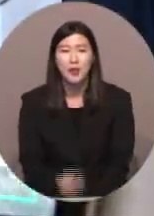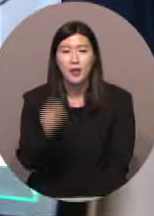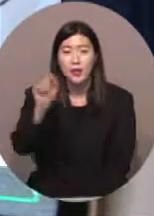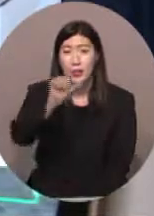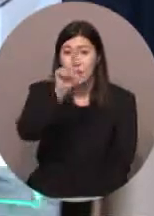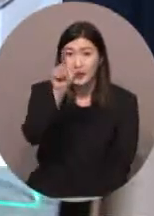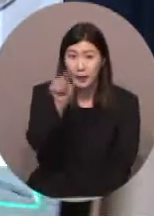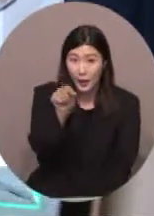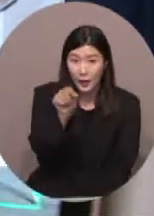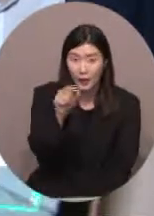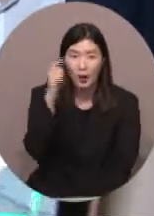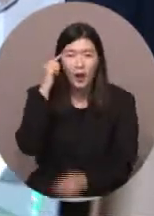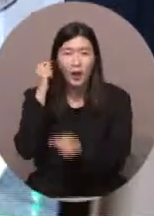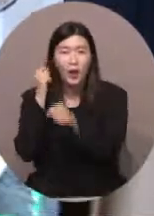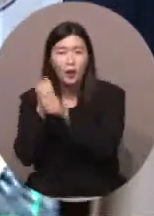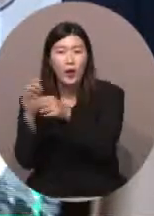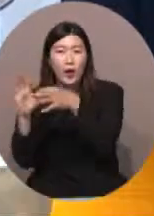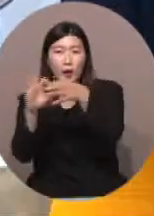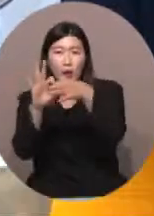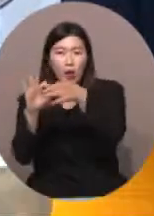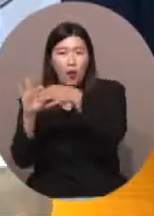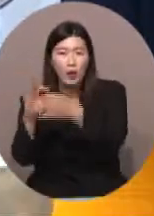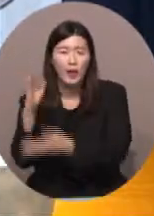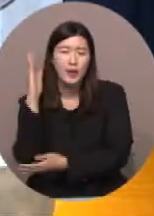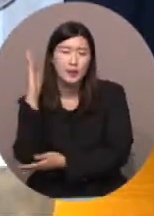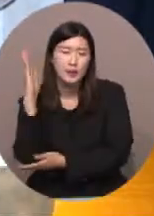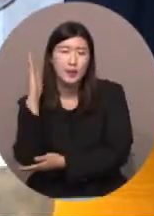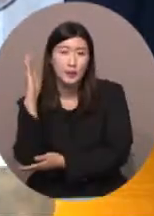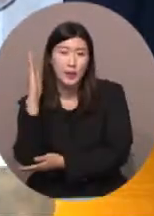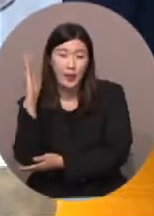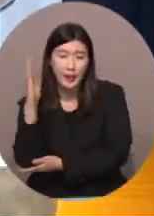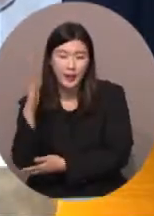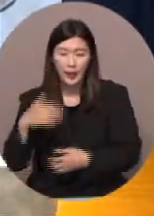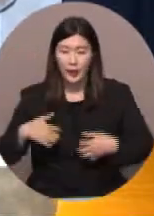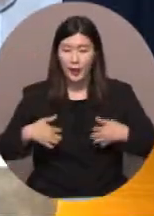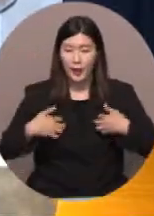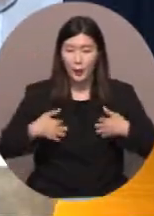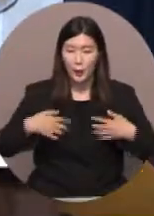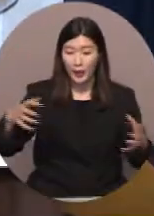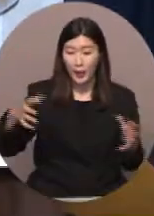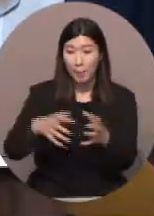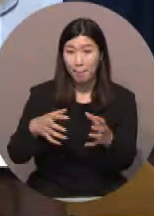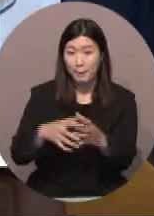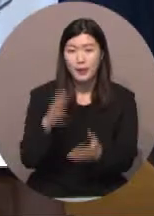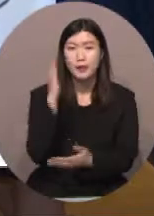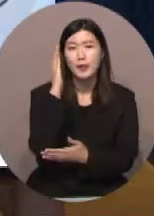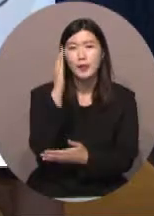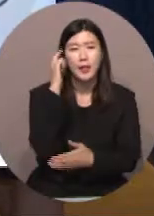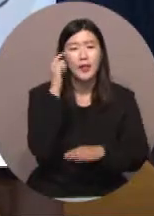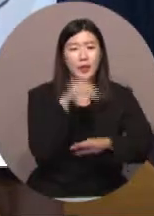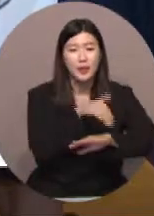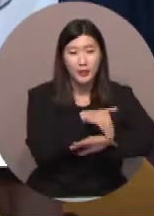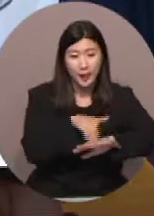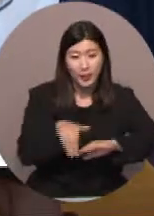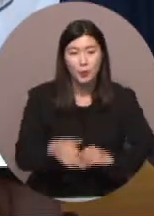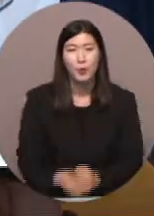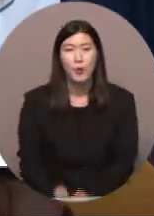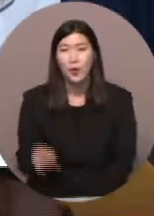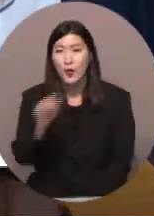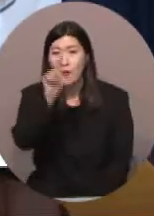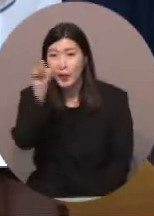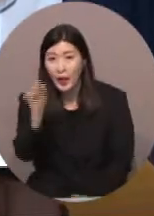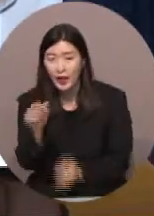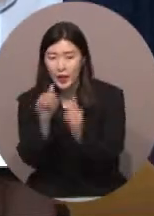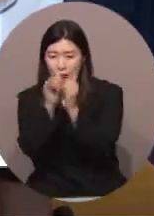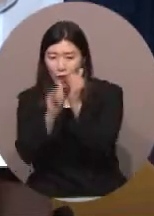달에 대한 과학적 이야기를 저희가 전통적인 놀이를 통해서도 이야기하고 달에 대한 어떤